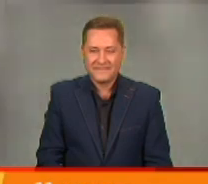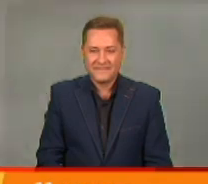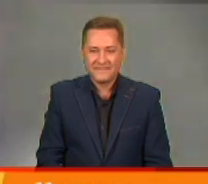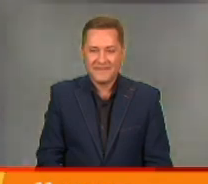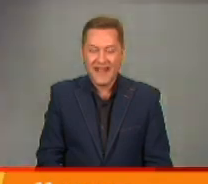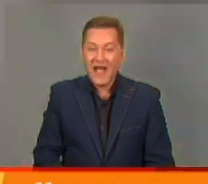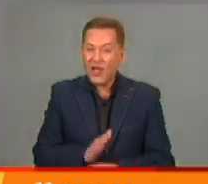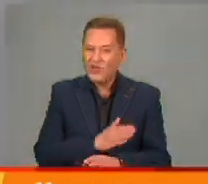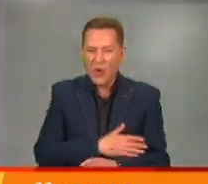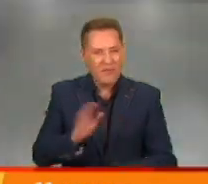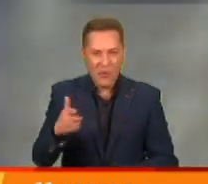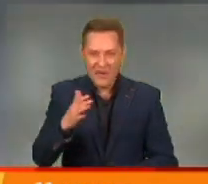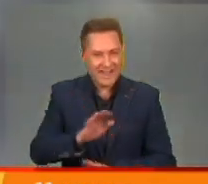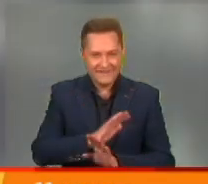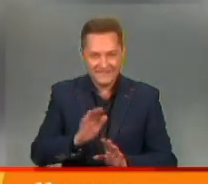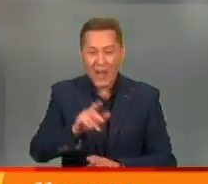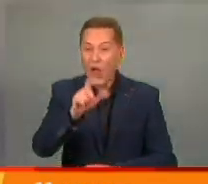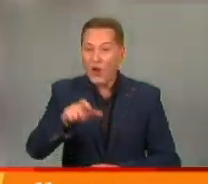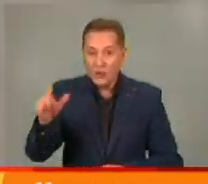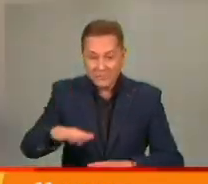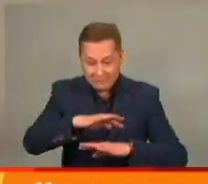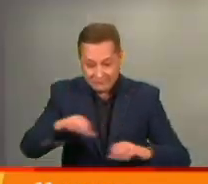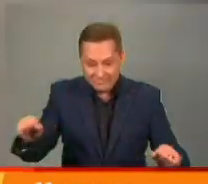Та довго їм гуляти не довелося. Місцевий люд